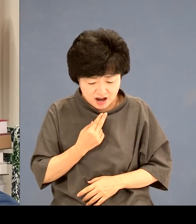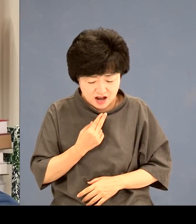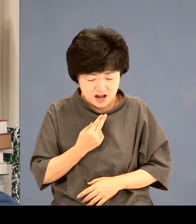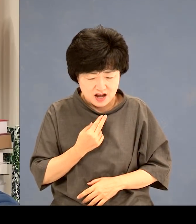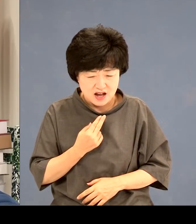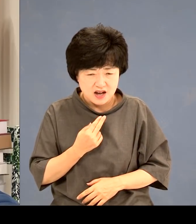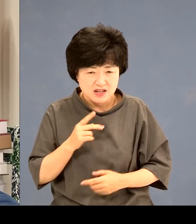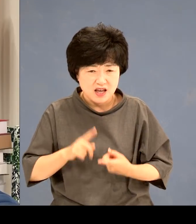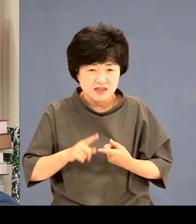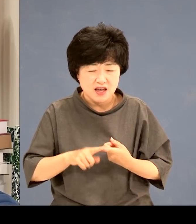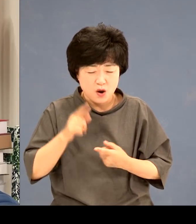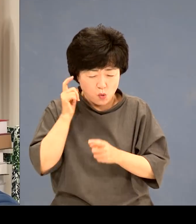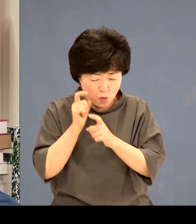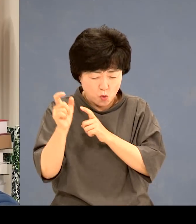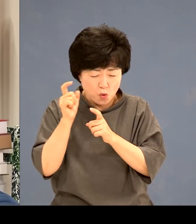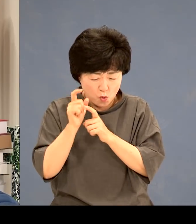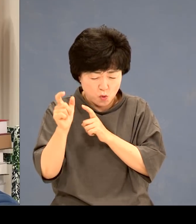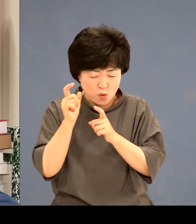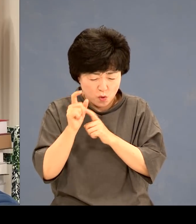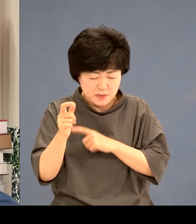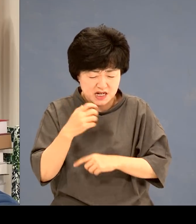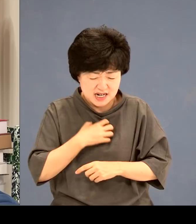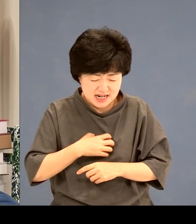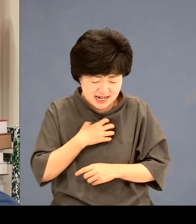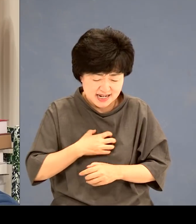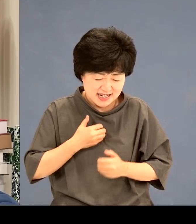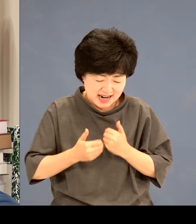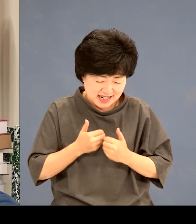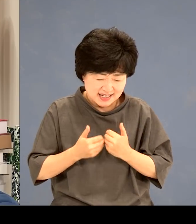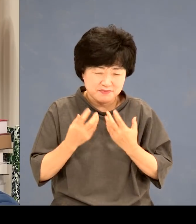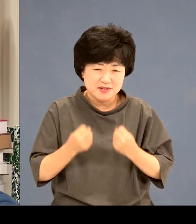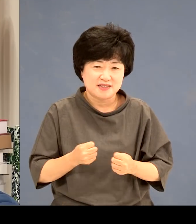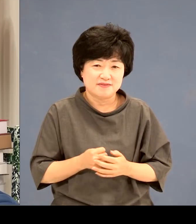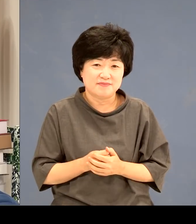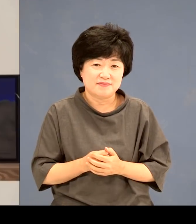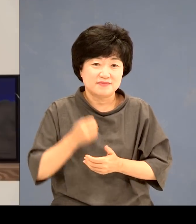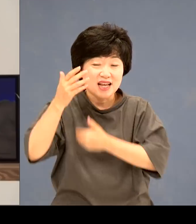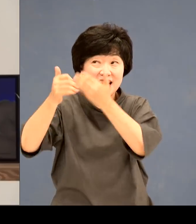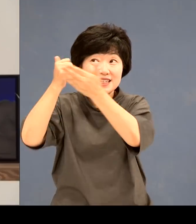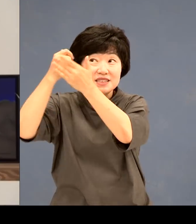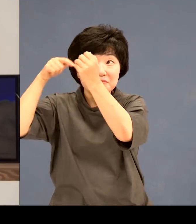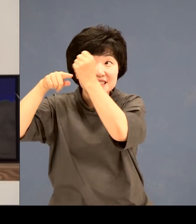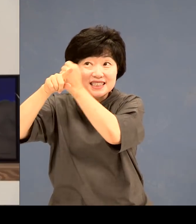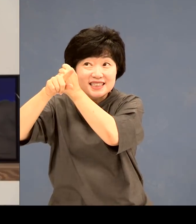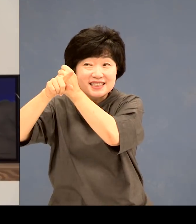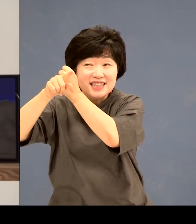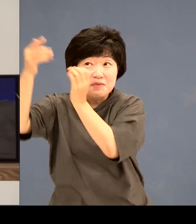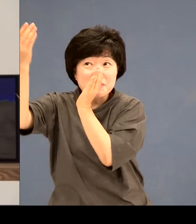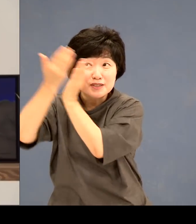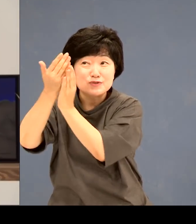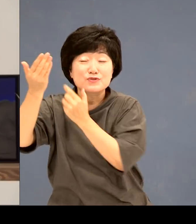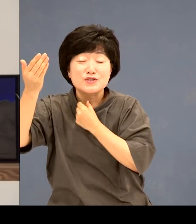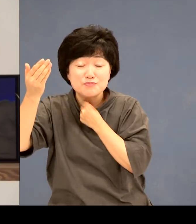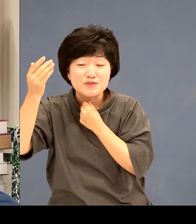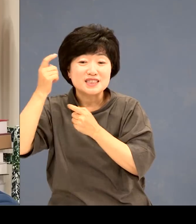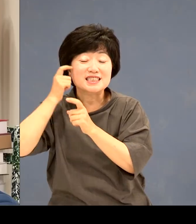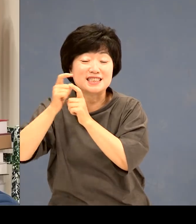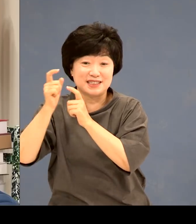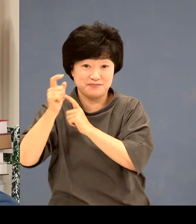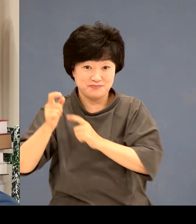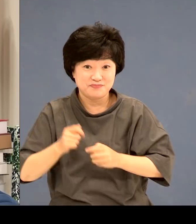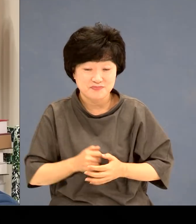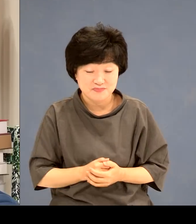안 바뀔까에 대한 이런 그 고민과 갈등이 이게 굉장히 많았던 것 같아요. 하나님 뜻대로 하는 근심이네요.